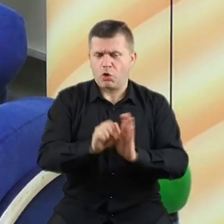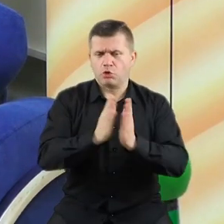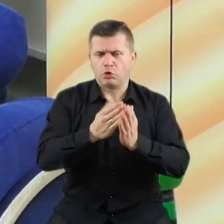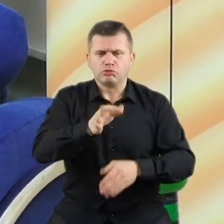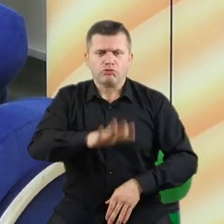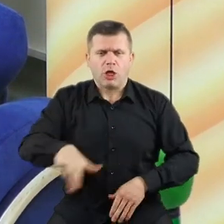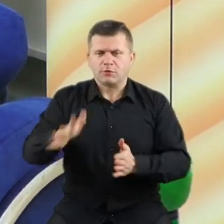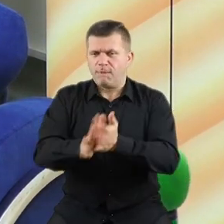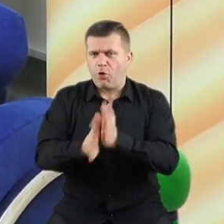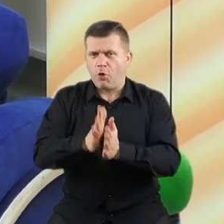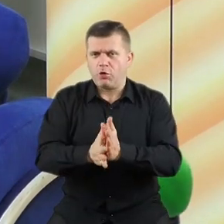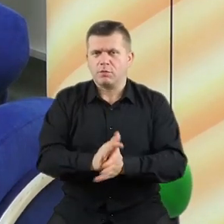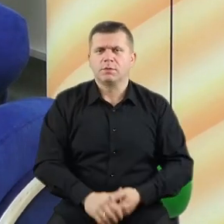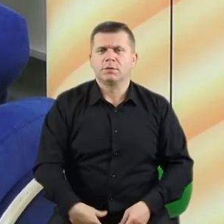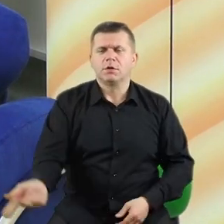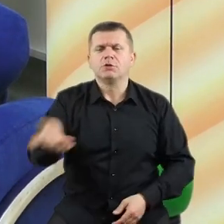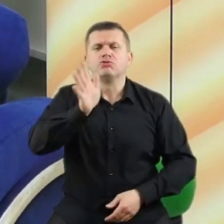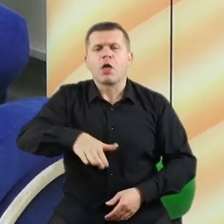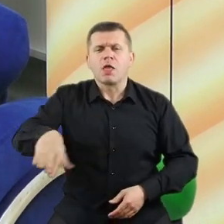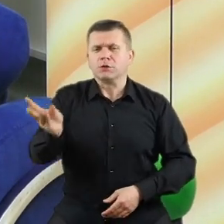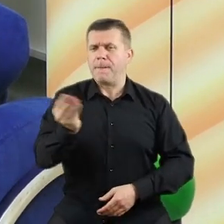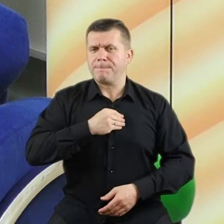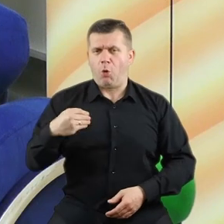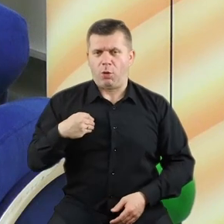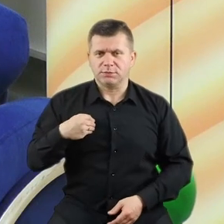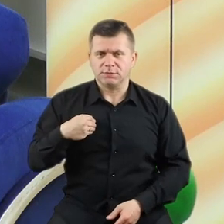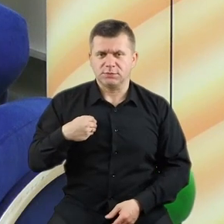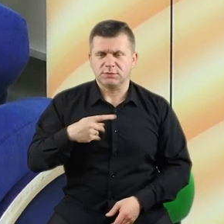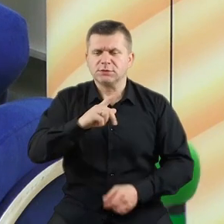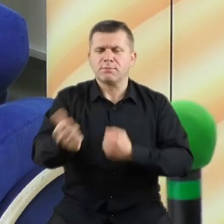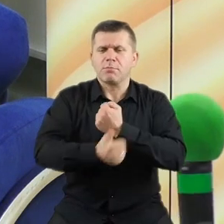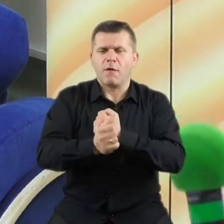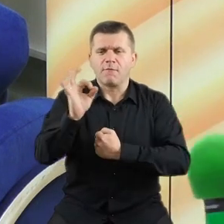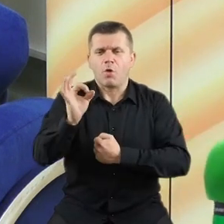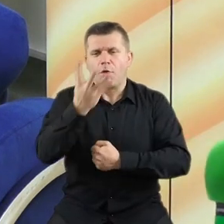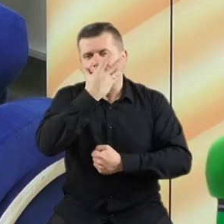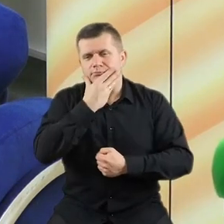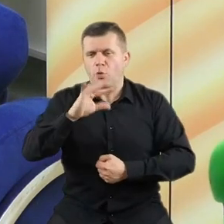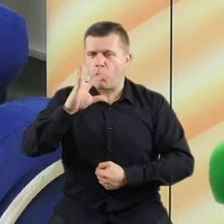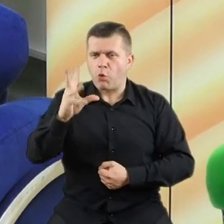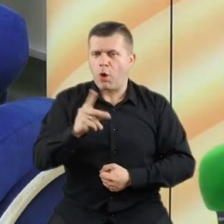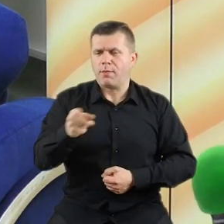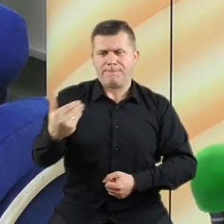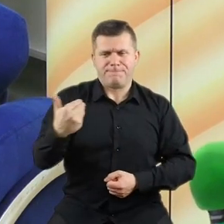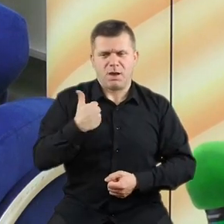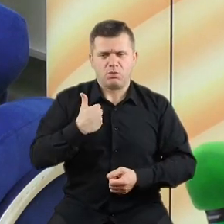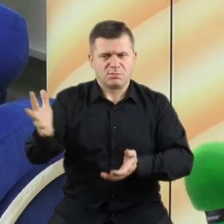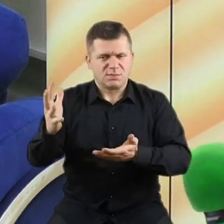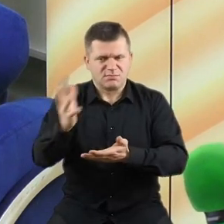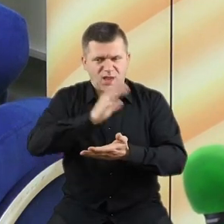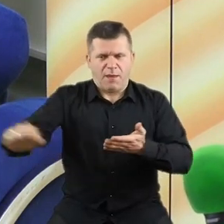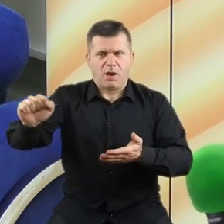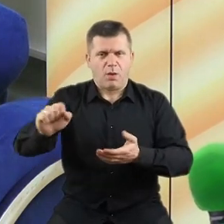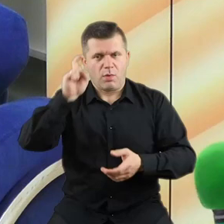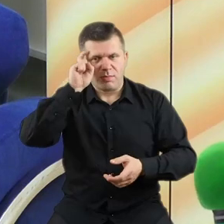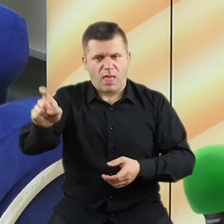do książki o dzieciach wojny, czyli chodzi o te dzieci polskie, które ze względu na swoją urodę były